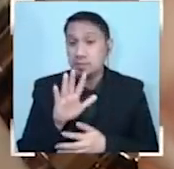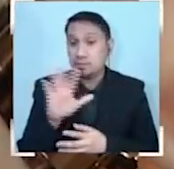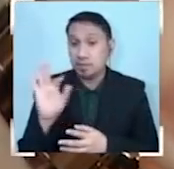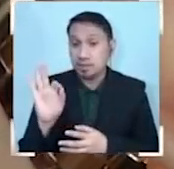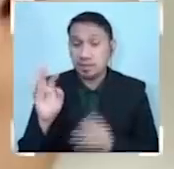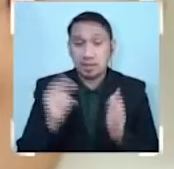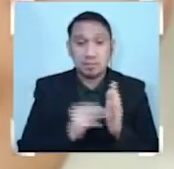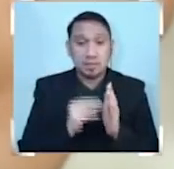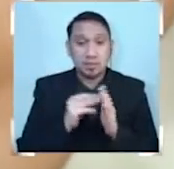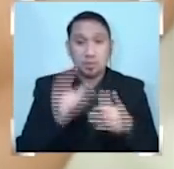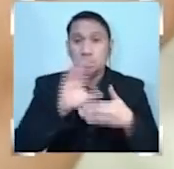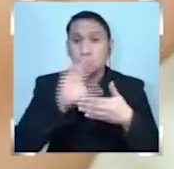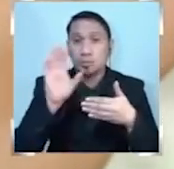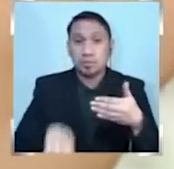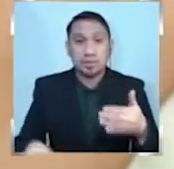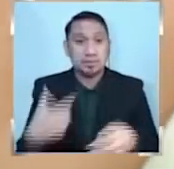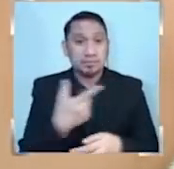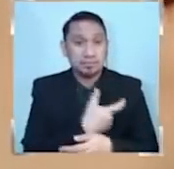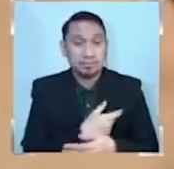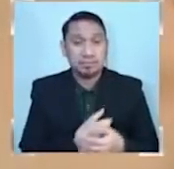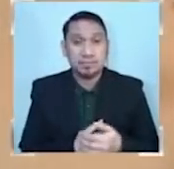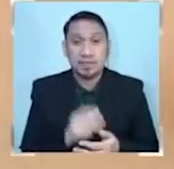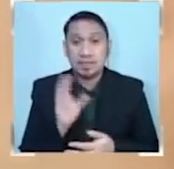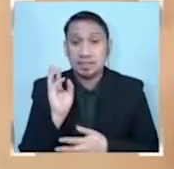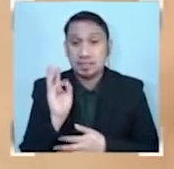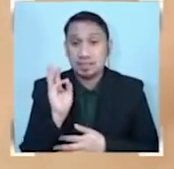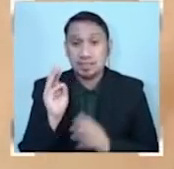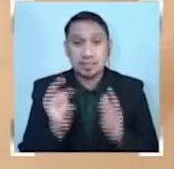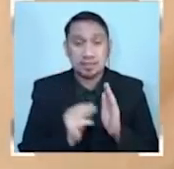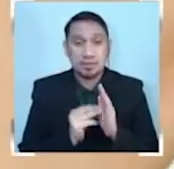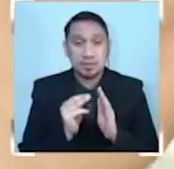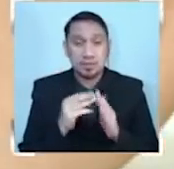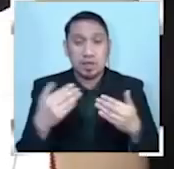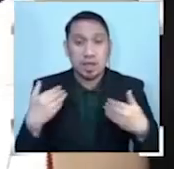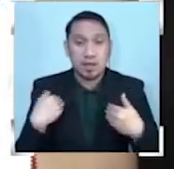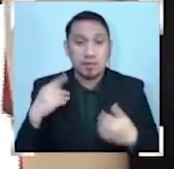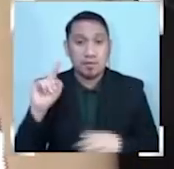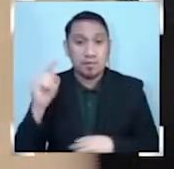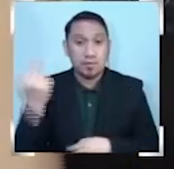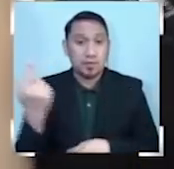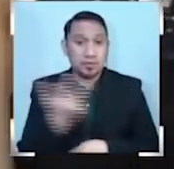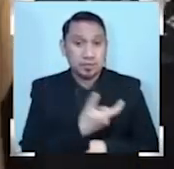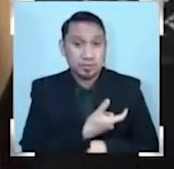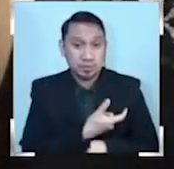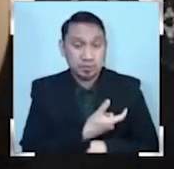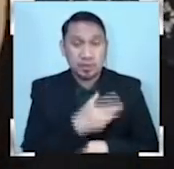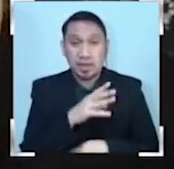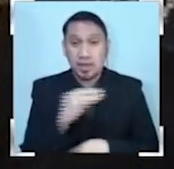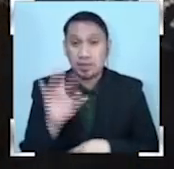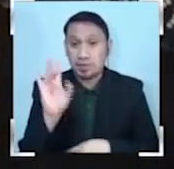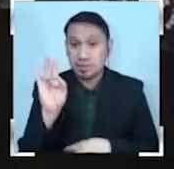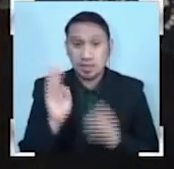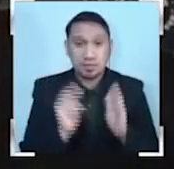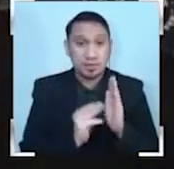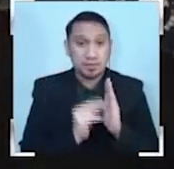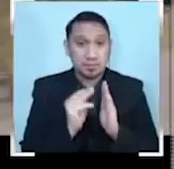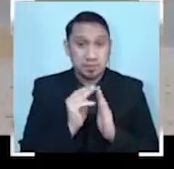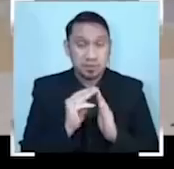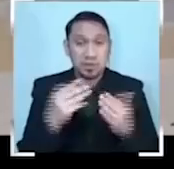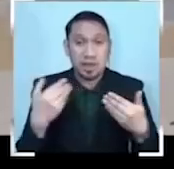na sa bakuna. Lagpas 60 million ang may first dose pa lang. At mahigit 7 million naman ang may